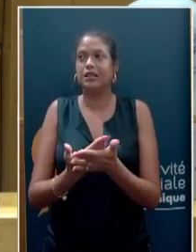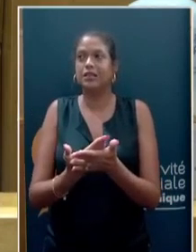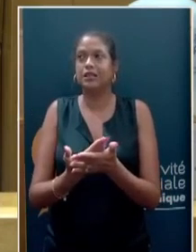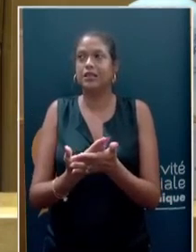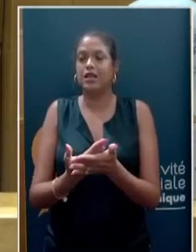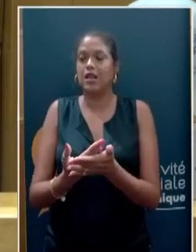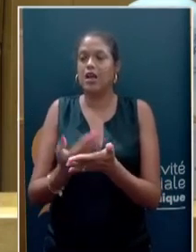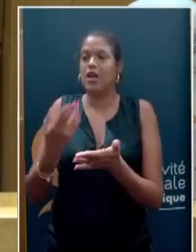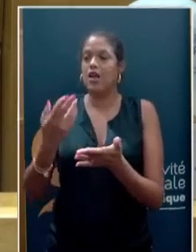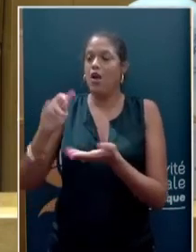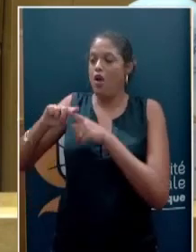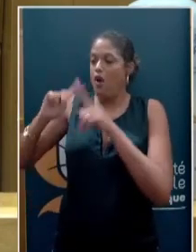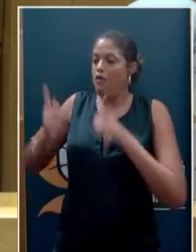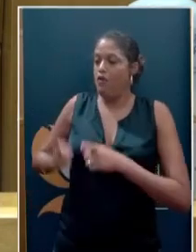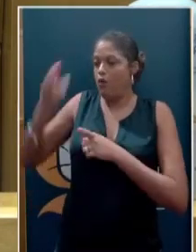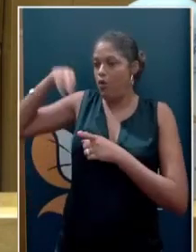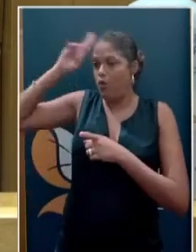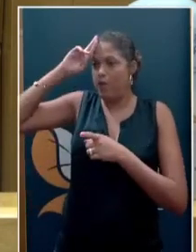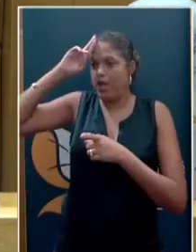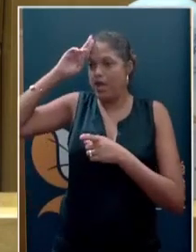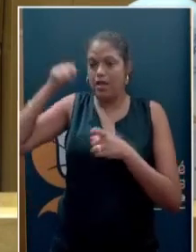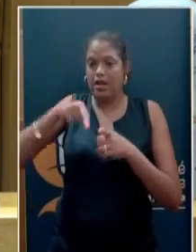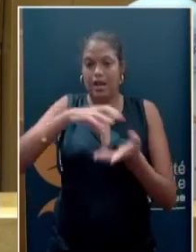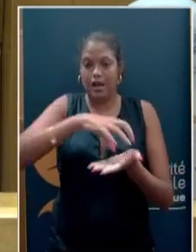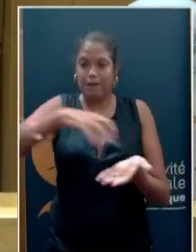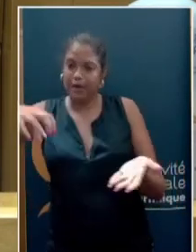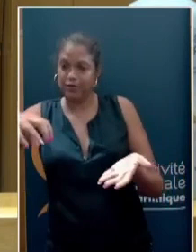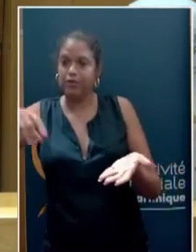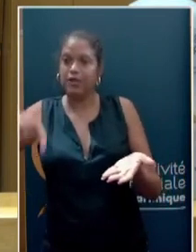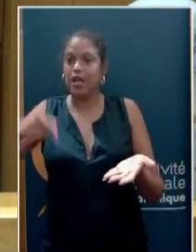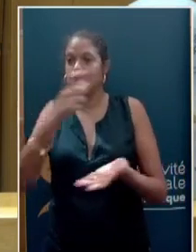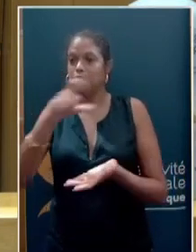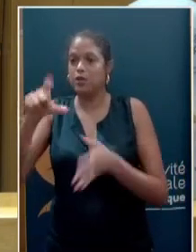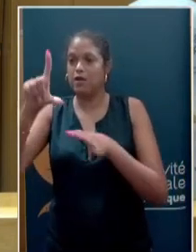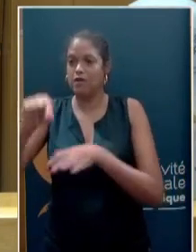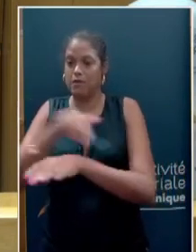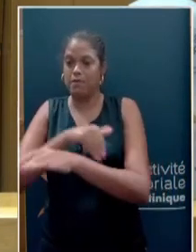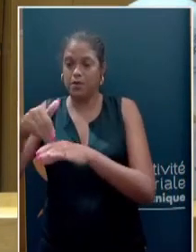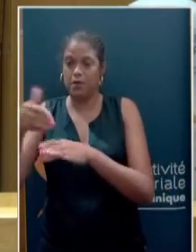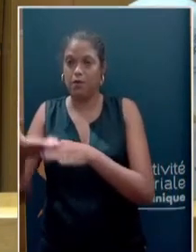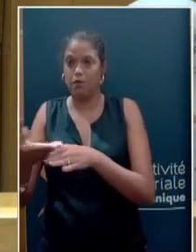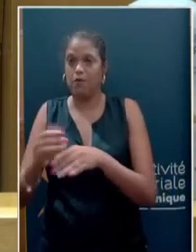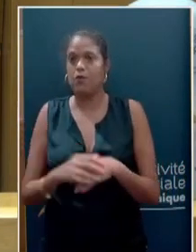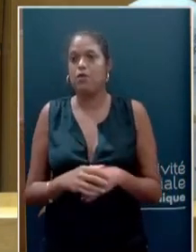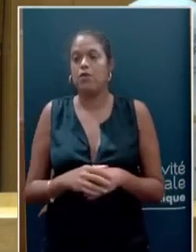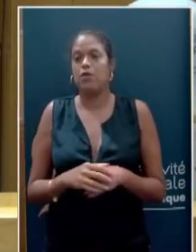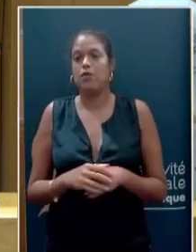européens, que vous avez chiffré à un montant important, 220 millions,